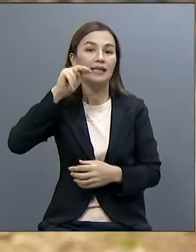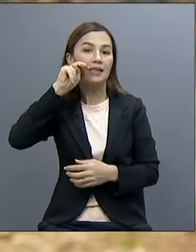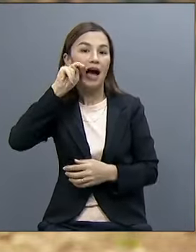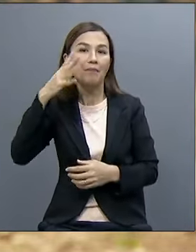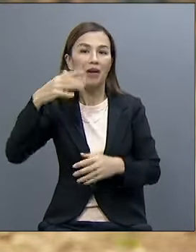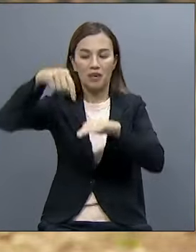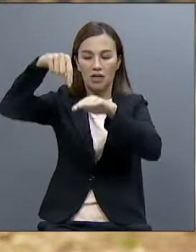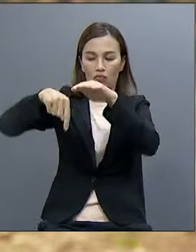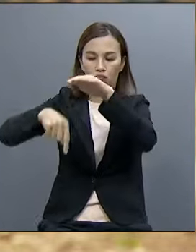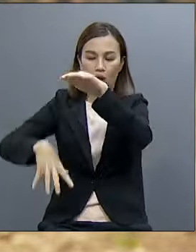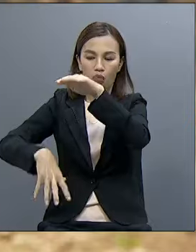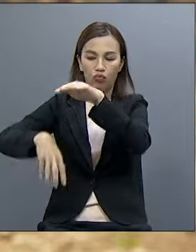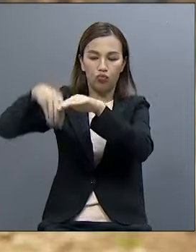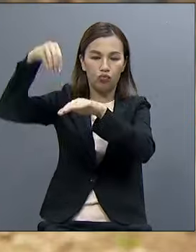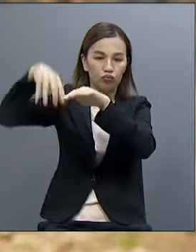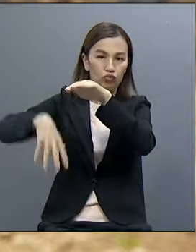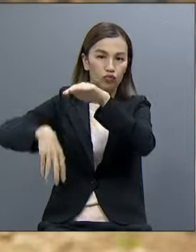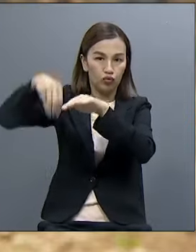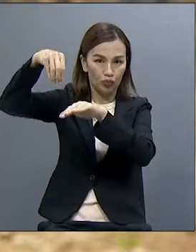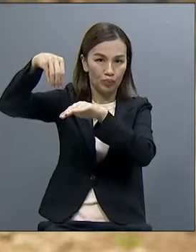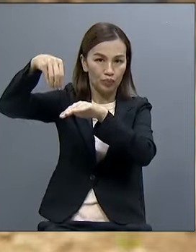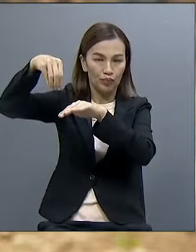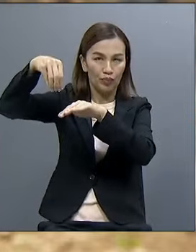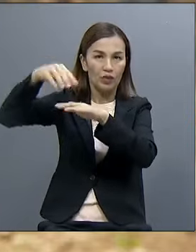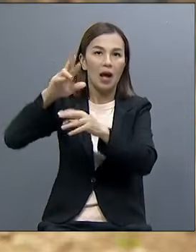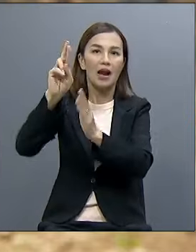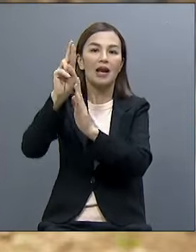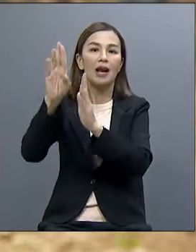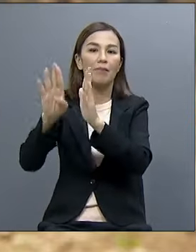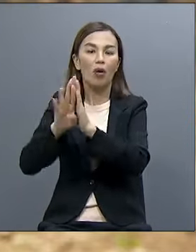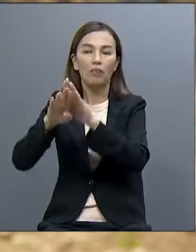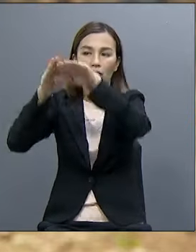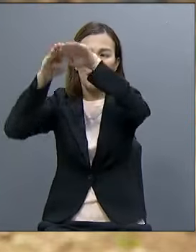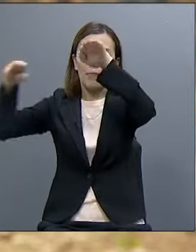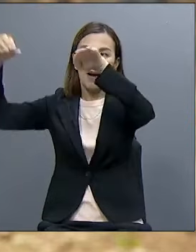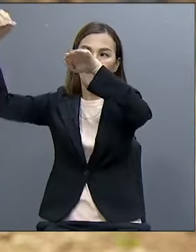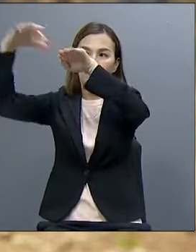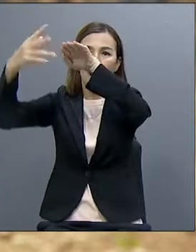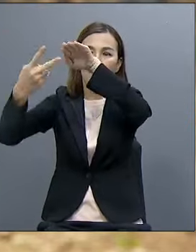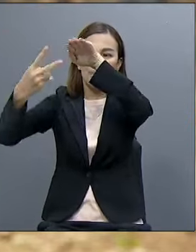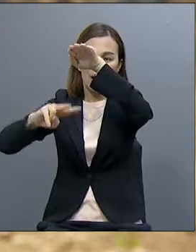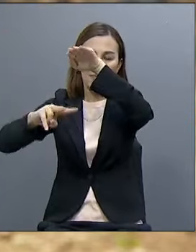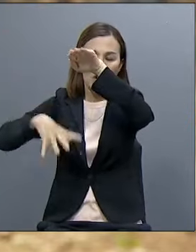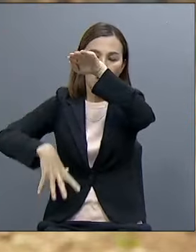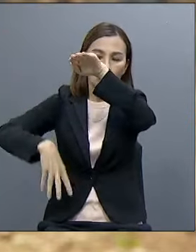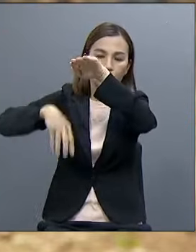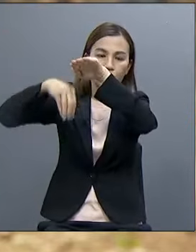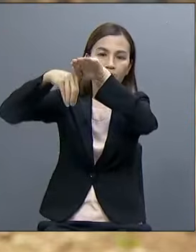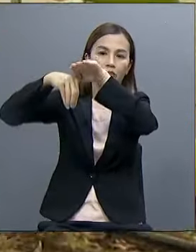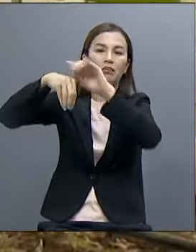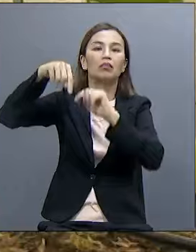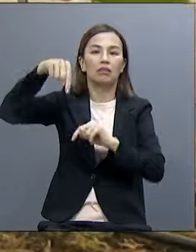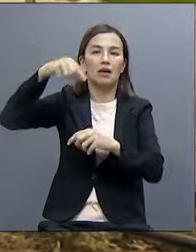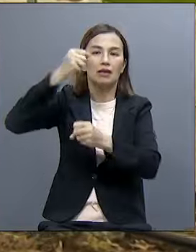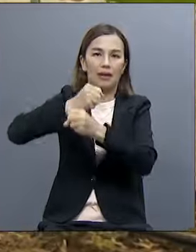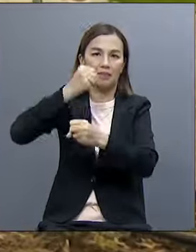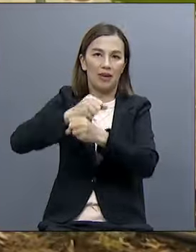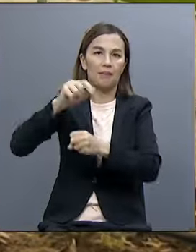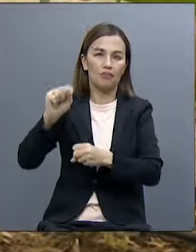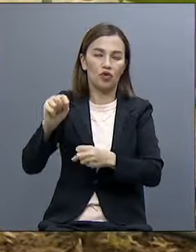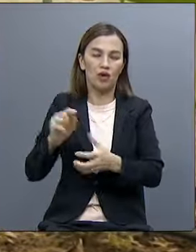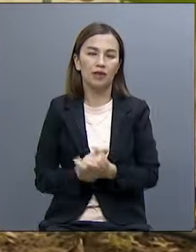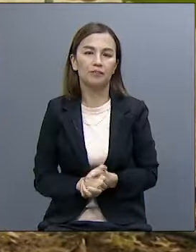าะน้ำใต้ดินใช่ไหมครับแล้วก็มีการติดตั้งระบบโซลาร์เซลล์เพื่อมาให้ใช้ดูดน้ำเพื่อลงมาเติมที่บ่อพัก